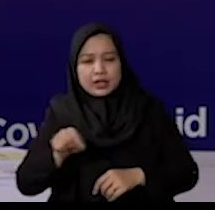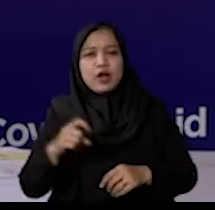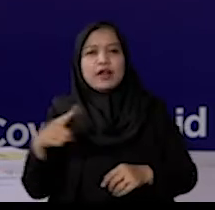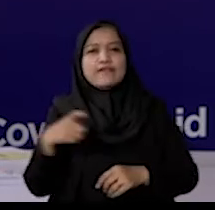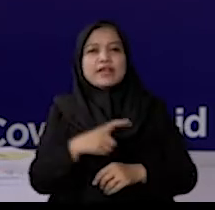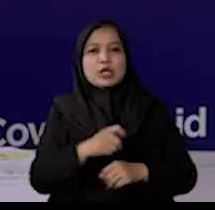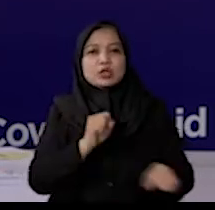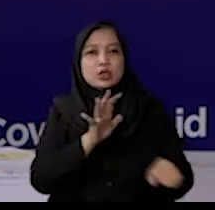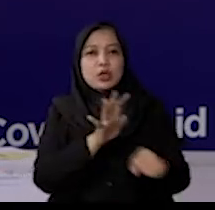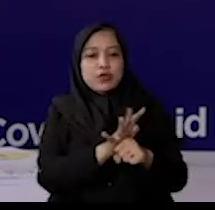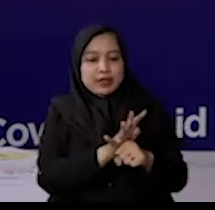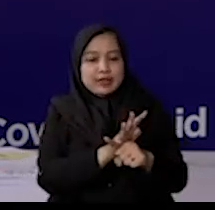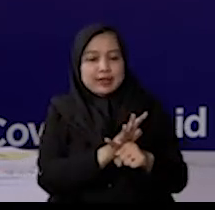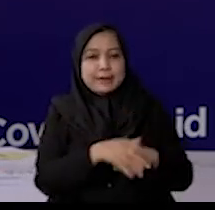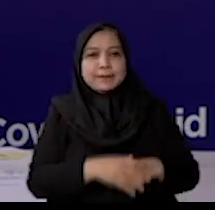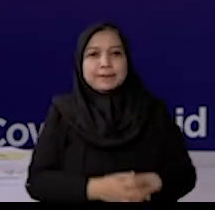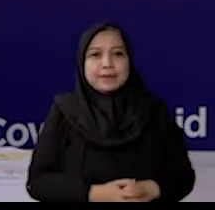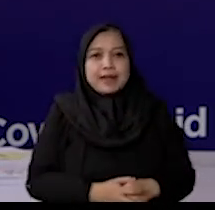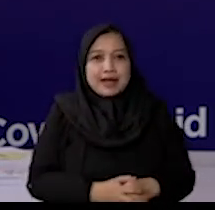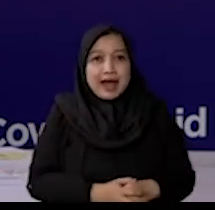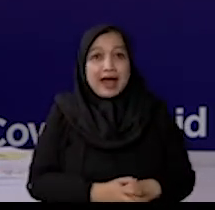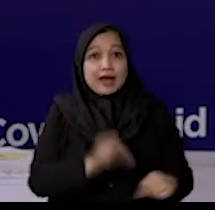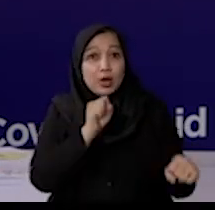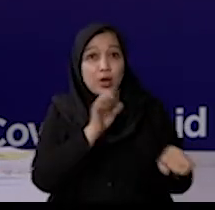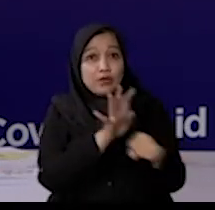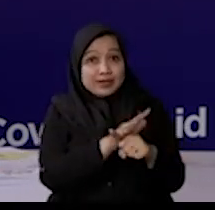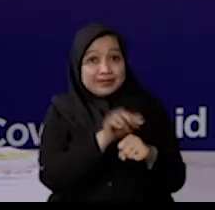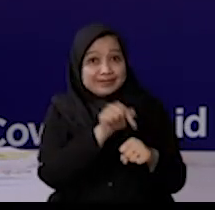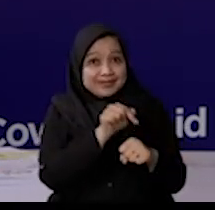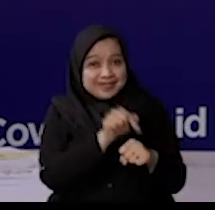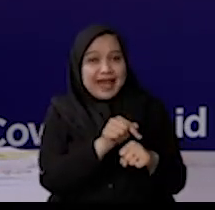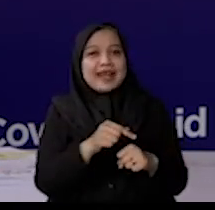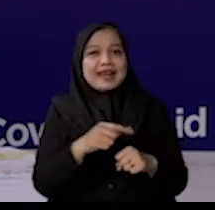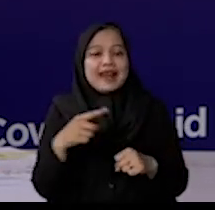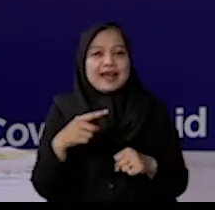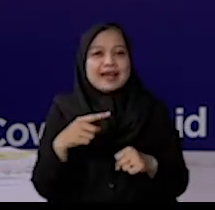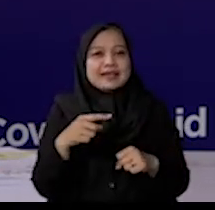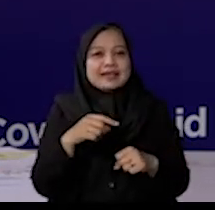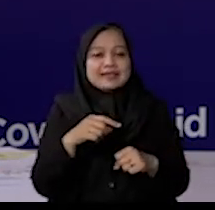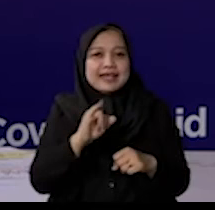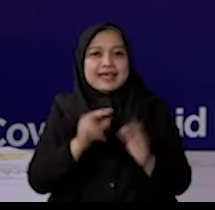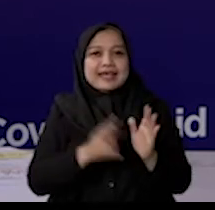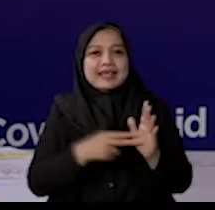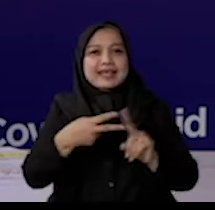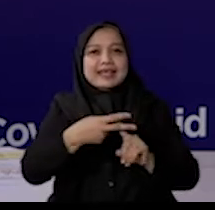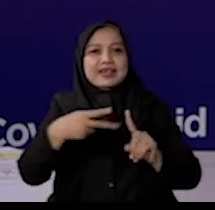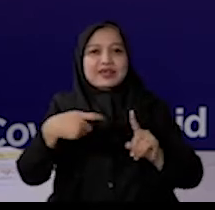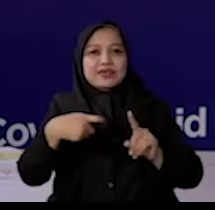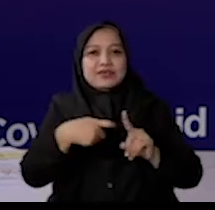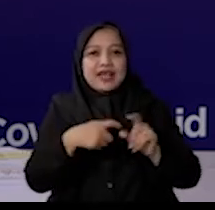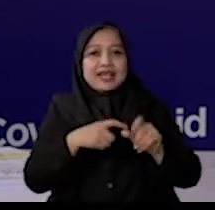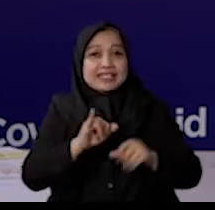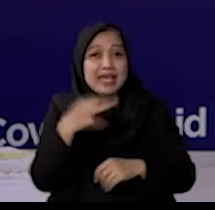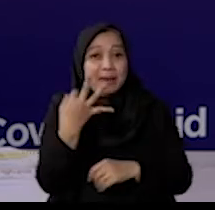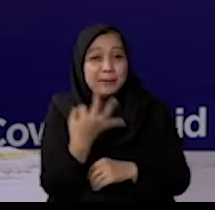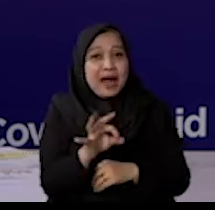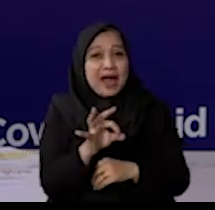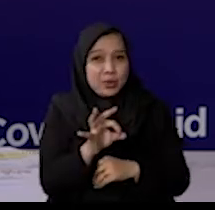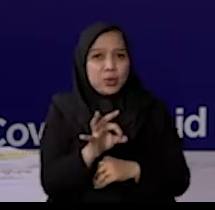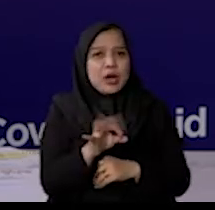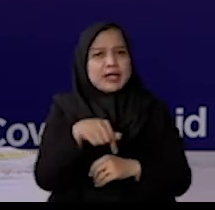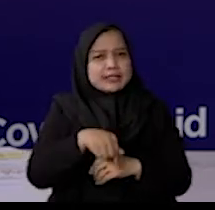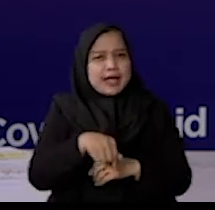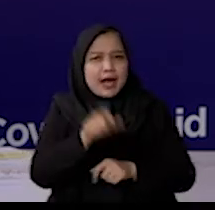Sedangkan COVID-19 ini merupakan infeksi yang baru, dan sampai saat ini ilmuwan dan para ahli sedang